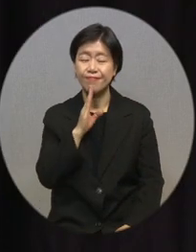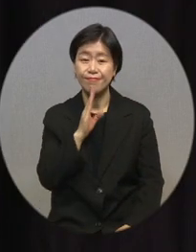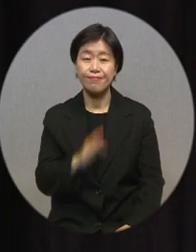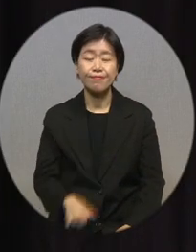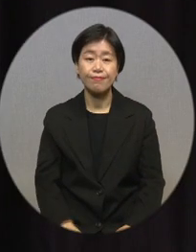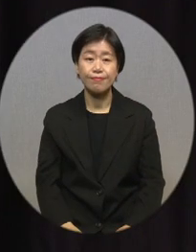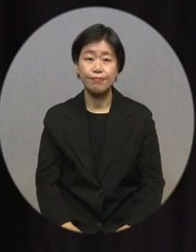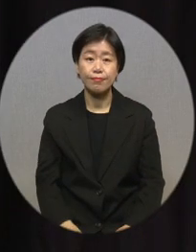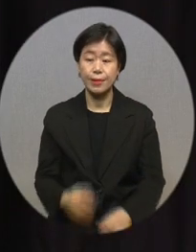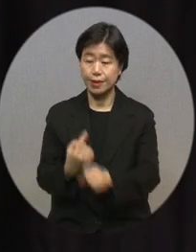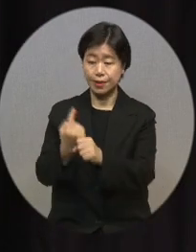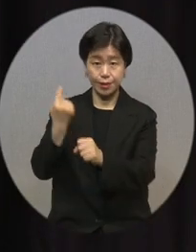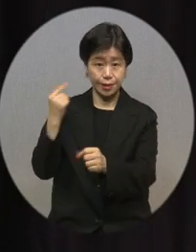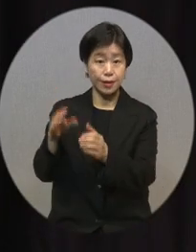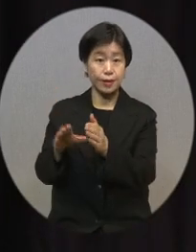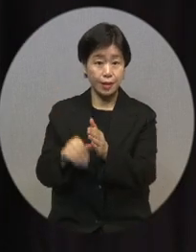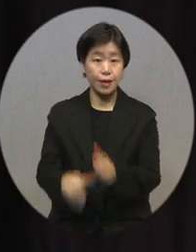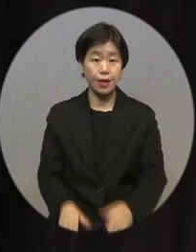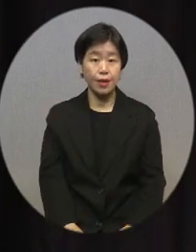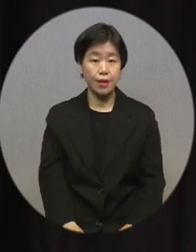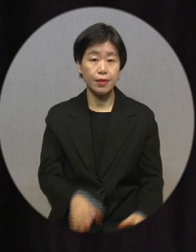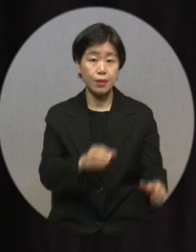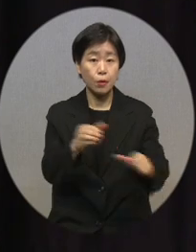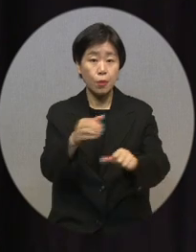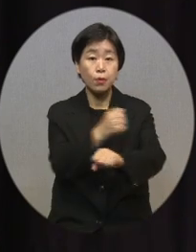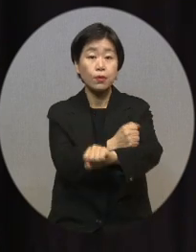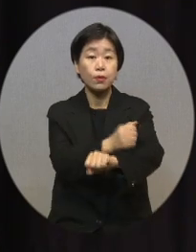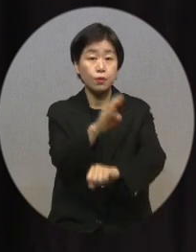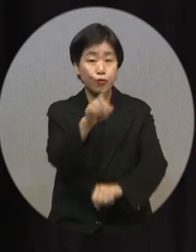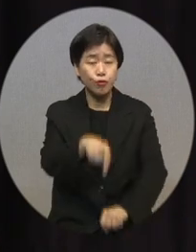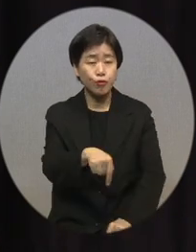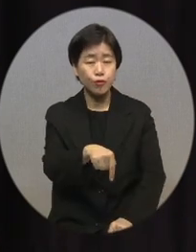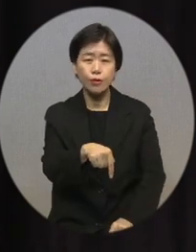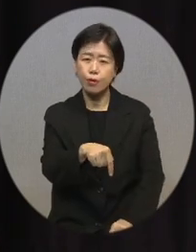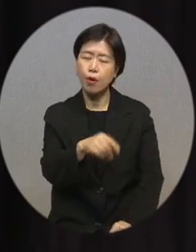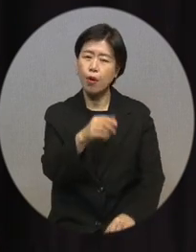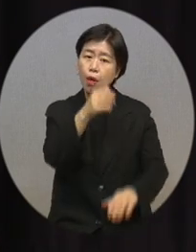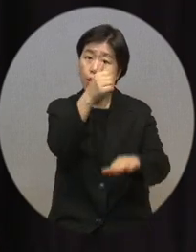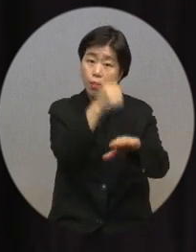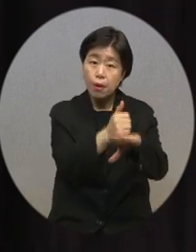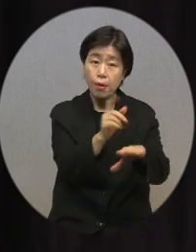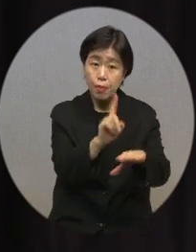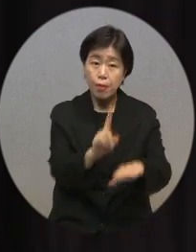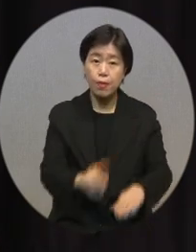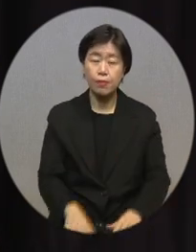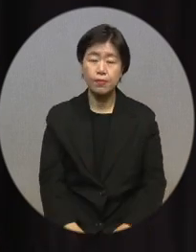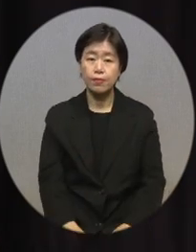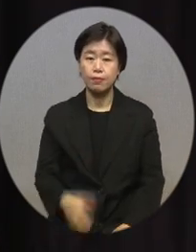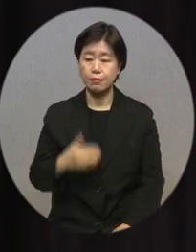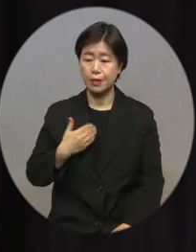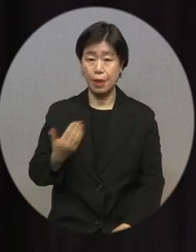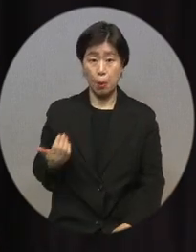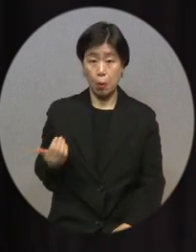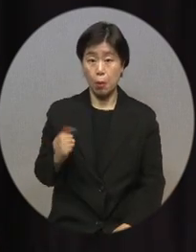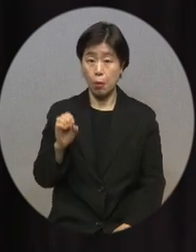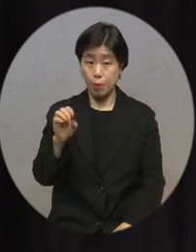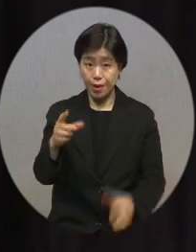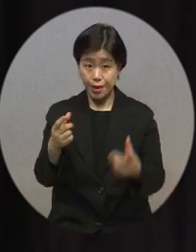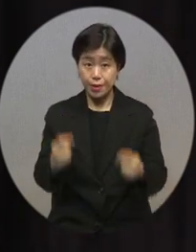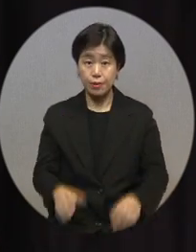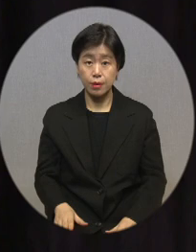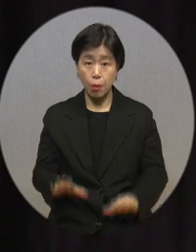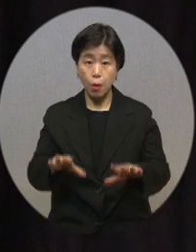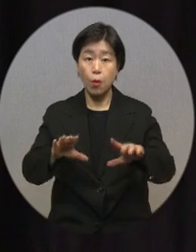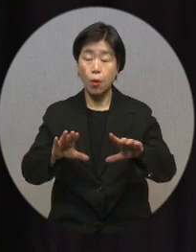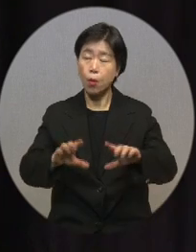먼저 지난해 이제 고용노동부 성과부터 좀 살펴보겠어요. 네. 제가 아까 말씀드렸습니다만은 올해 처음